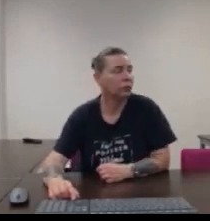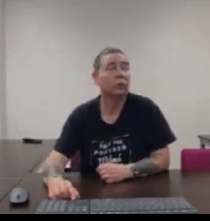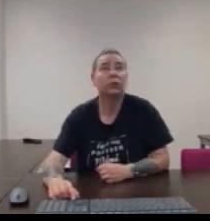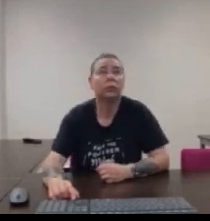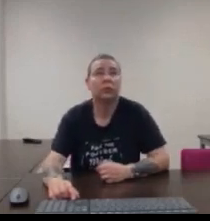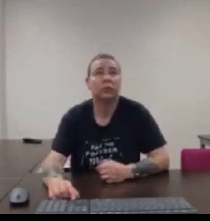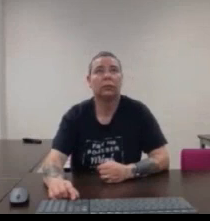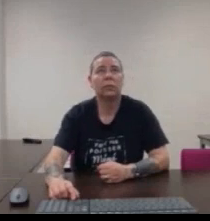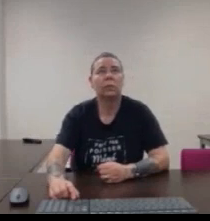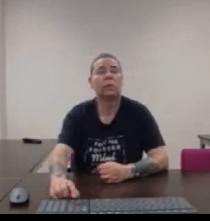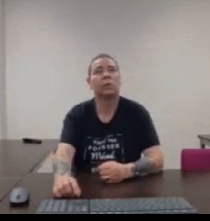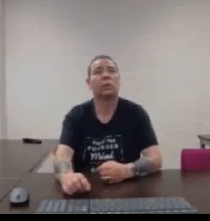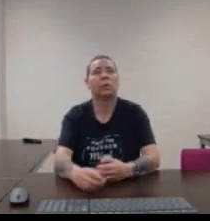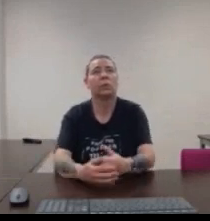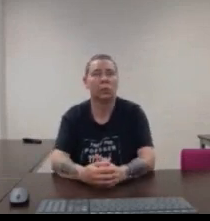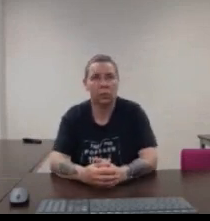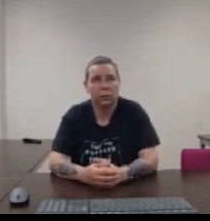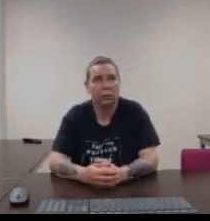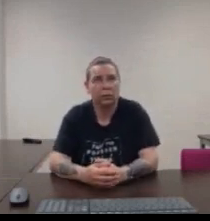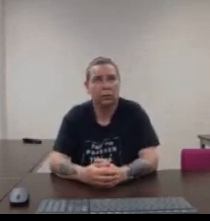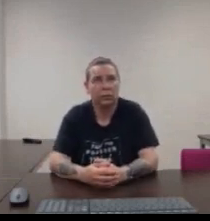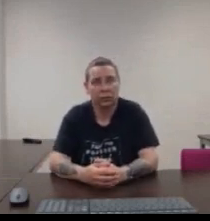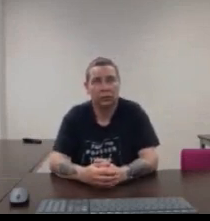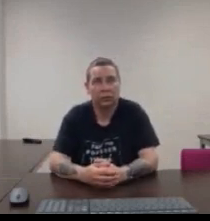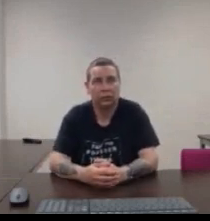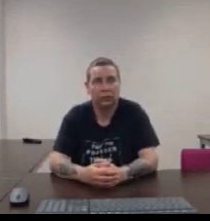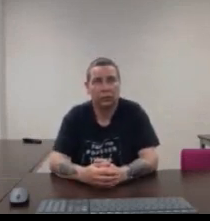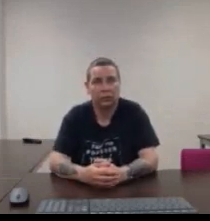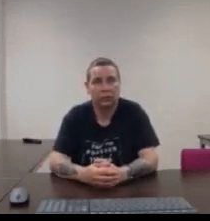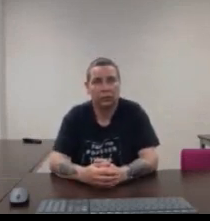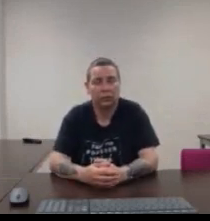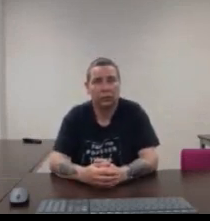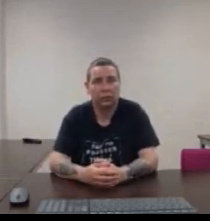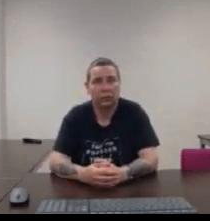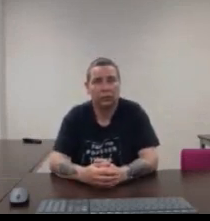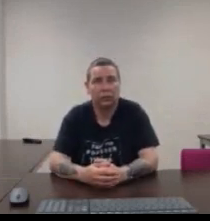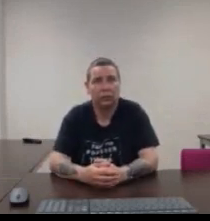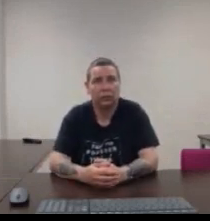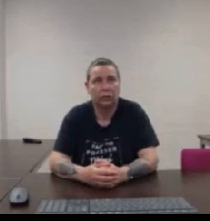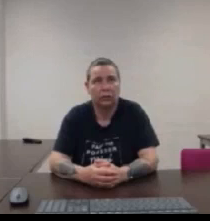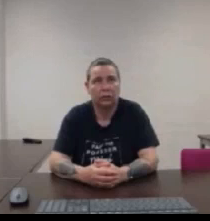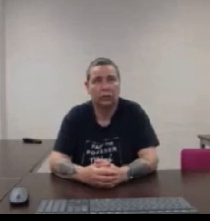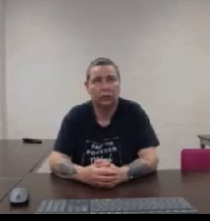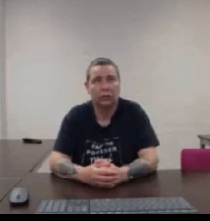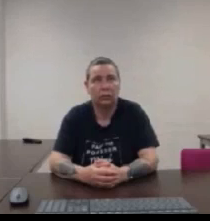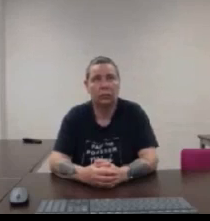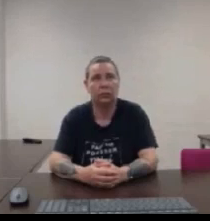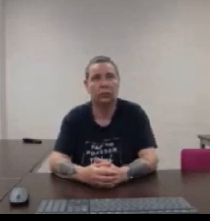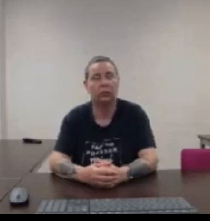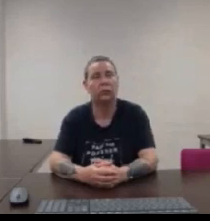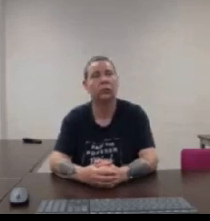Ensuite, on va parler de TMS, qu'il s'agisse de douleurs ou de pathologies. Donc TMS, ça ne veut pas forcément dire maladie. À partir du moment où il y a des douleurs